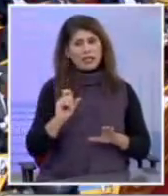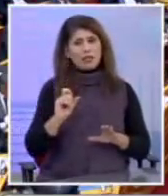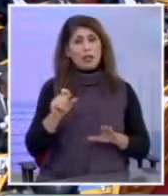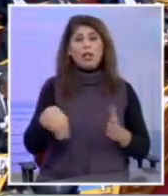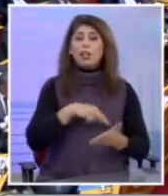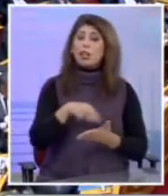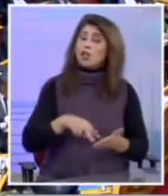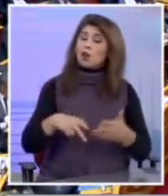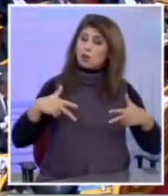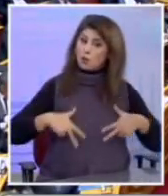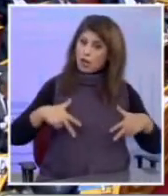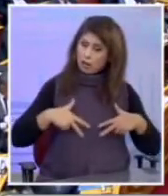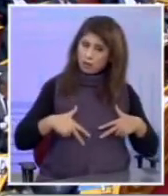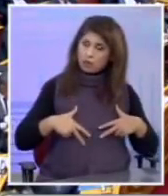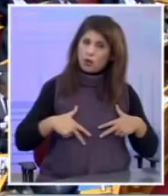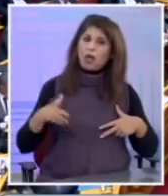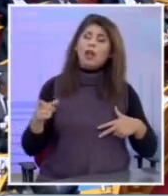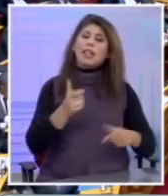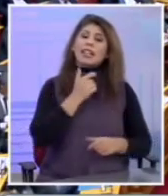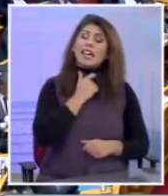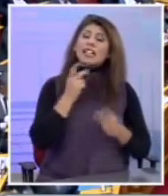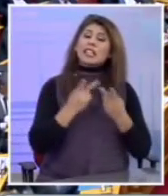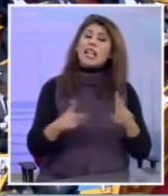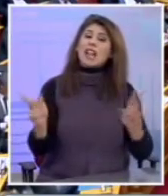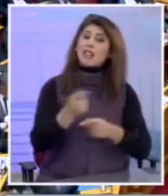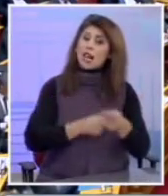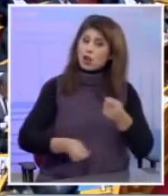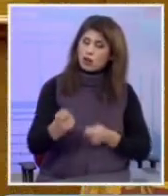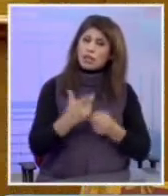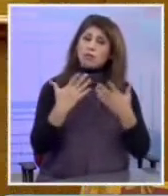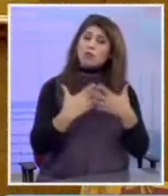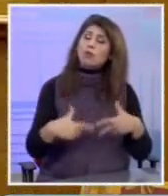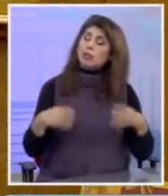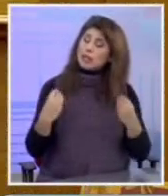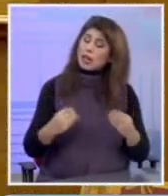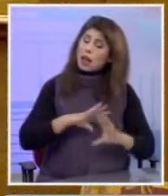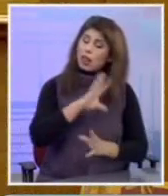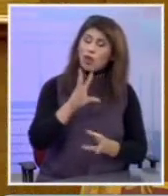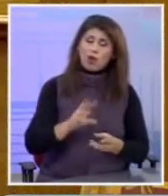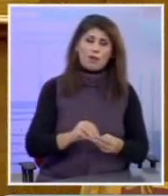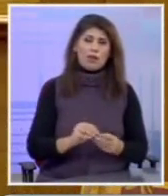το ρόλο του κράτους, για την ανάγκη της ελεύθερης αγοράς που λειτουργεί καλά και όλα αυτά.